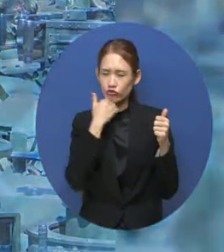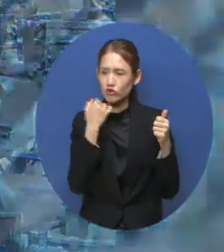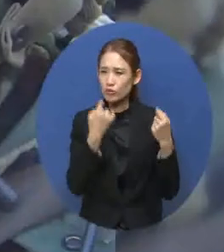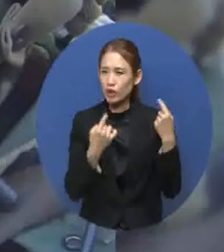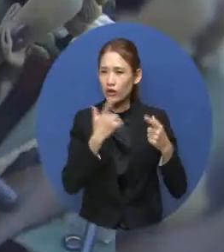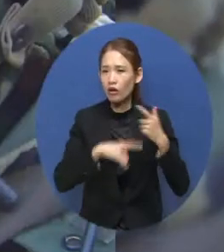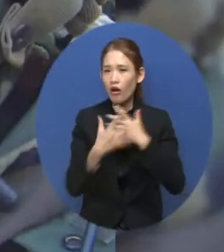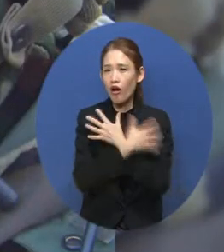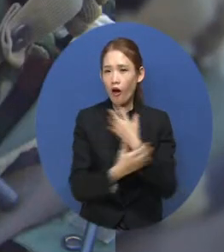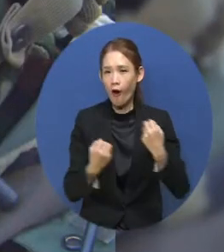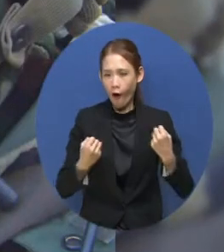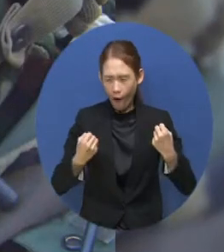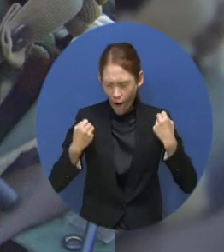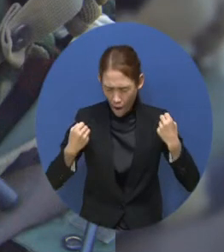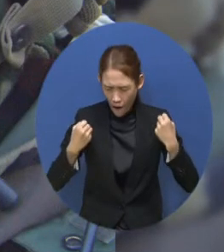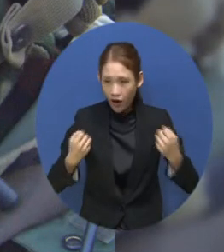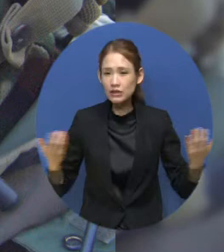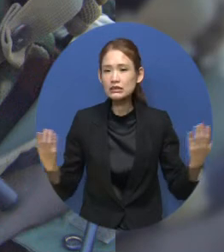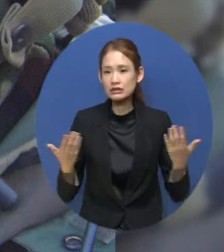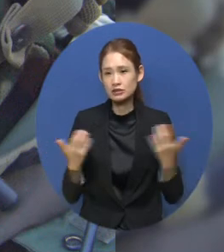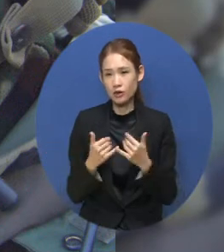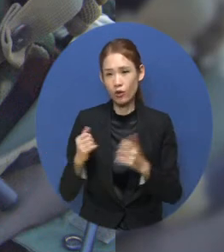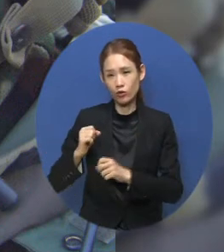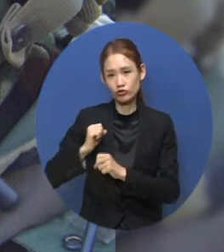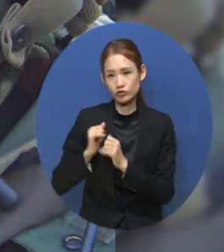건강한 직업군인이었습니다.